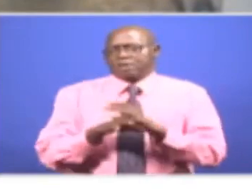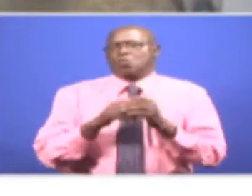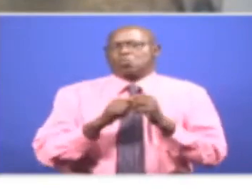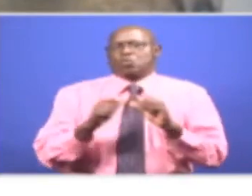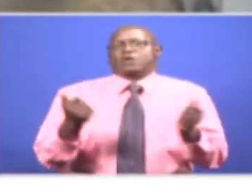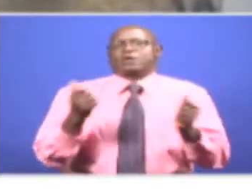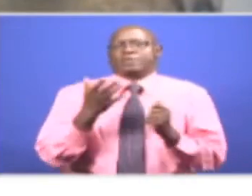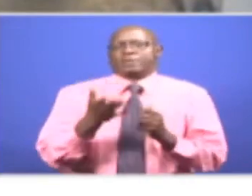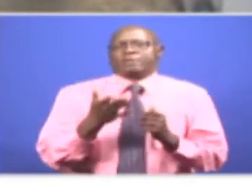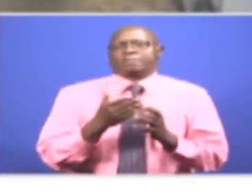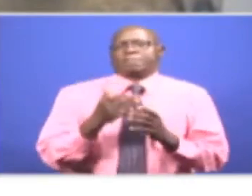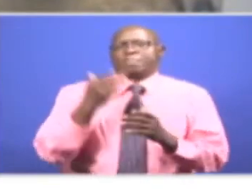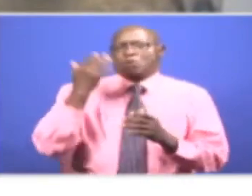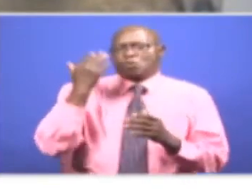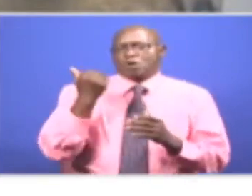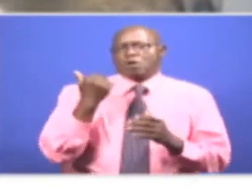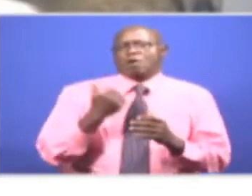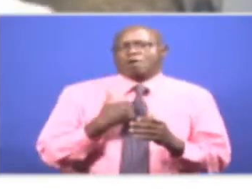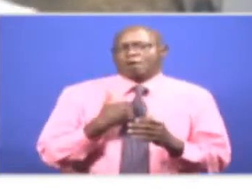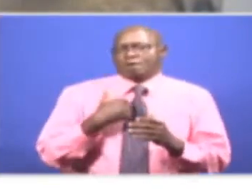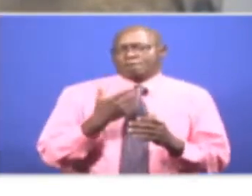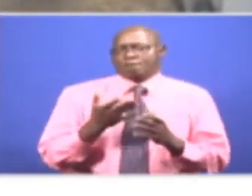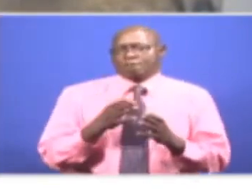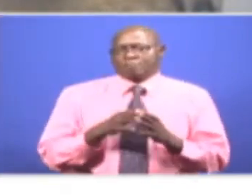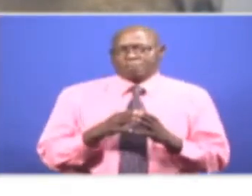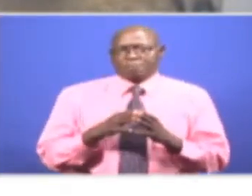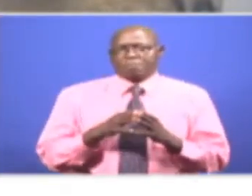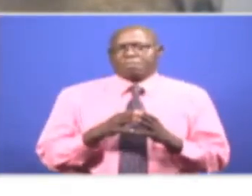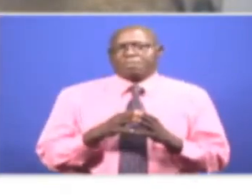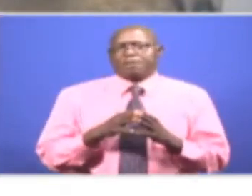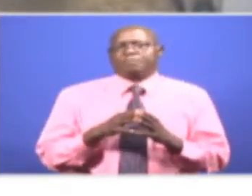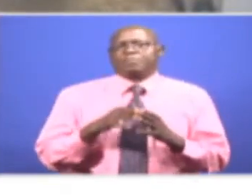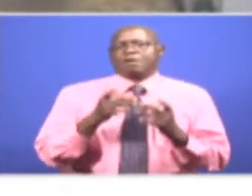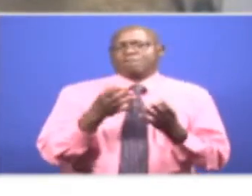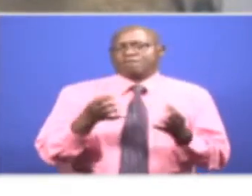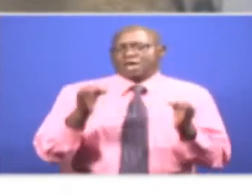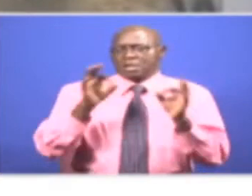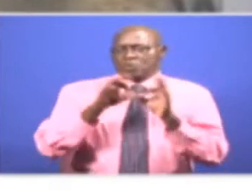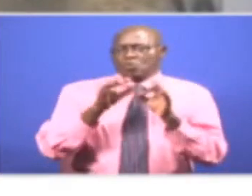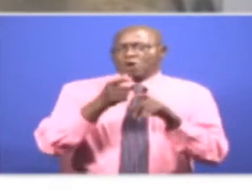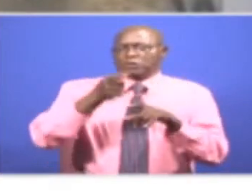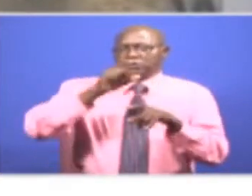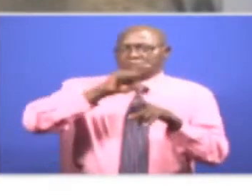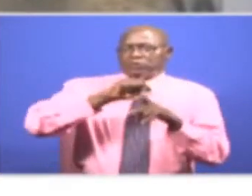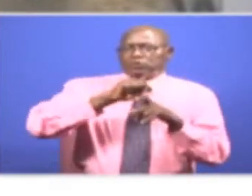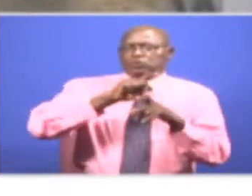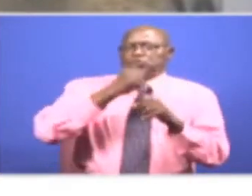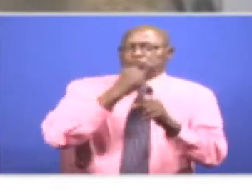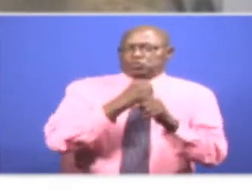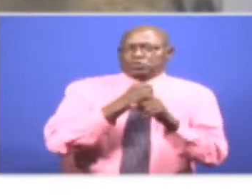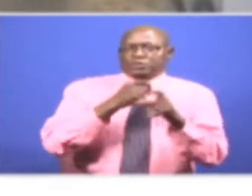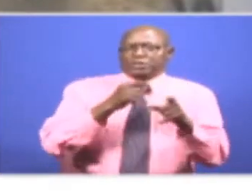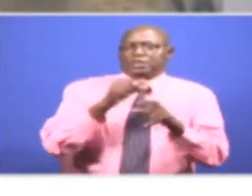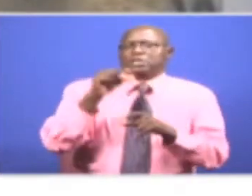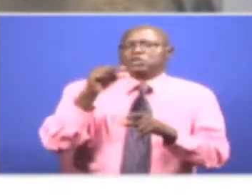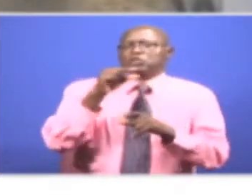Manake ukipata madini hapa, kama value addition itakuwa inafanywa hapa kwa Gemstone Center,